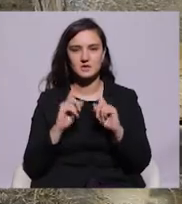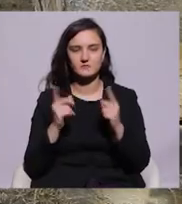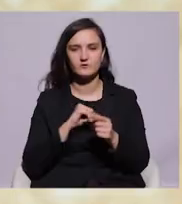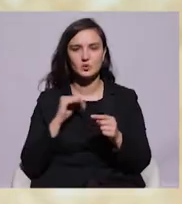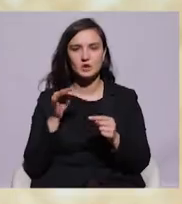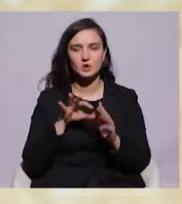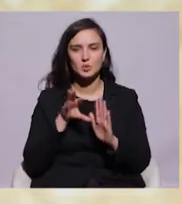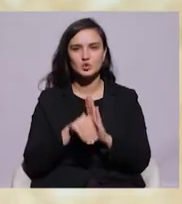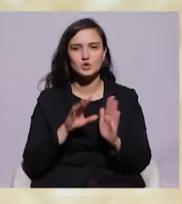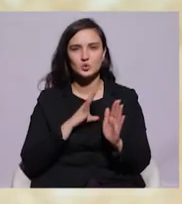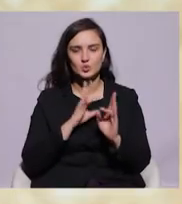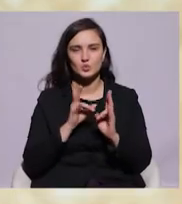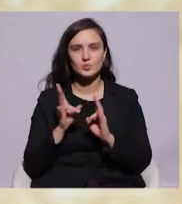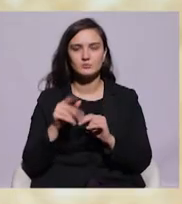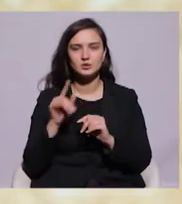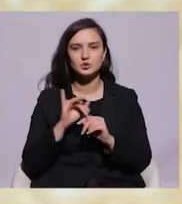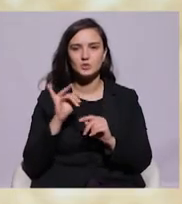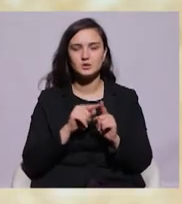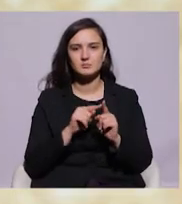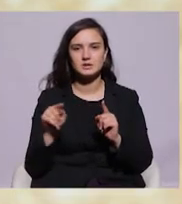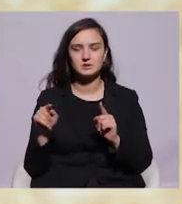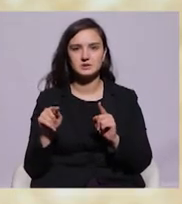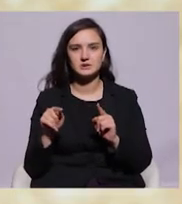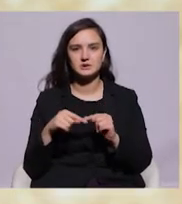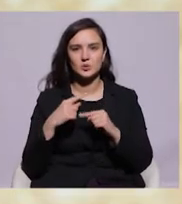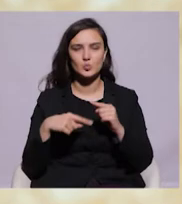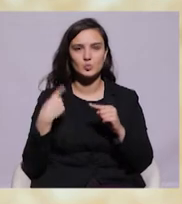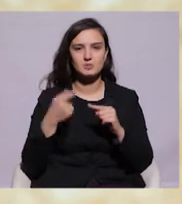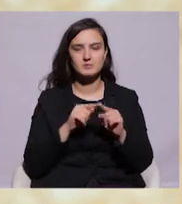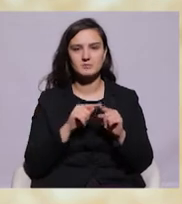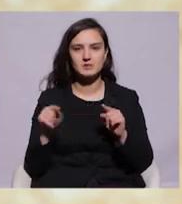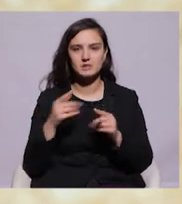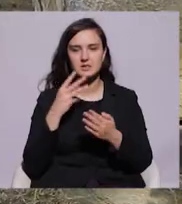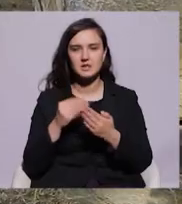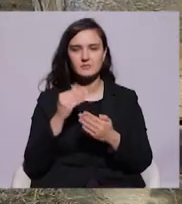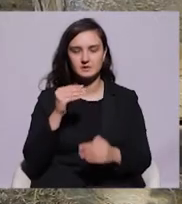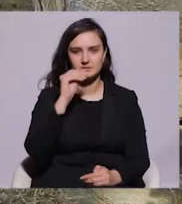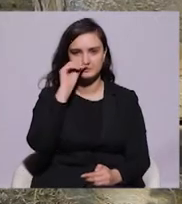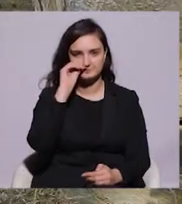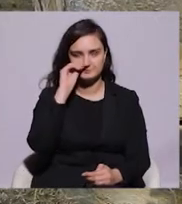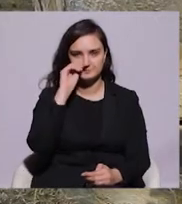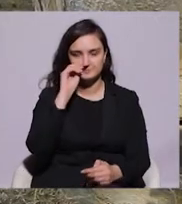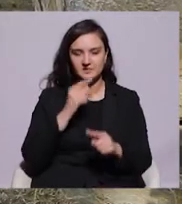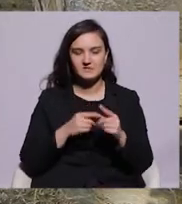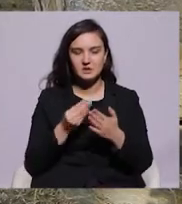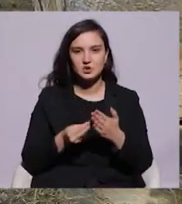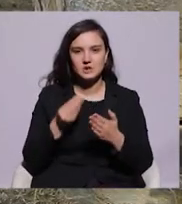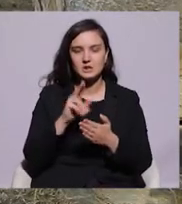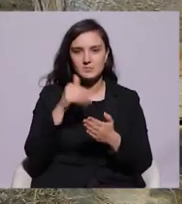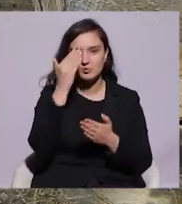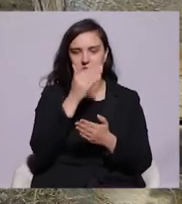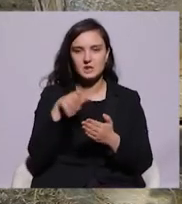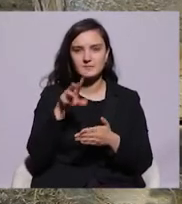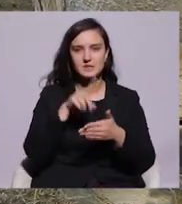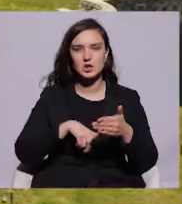ირგვლივ თუ თვითონ რეგიონში ხდებოდა გარკვეული ისტორიის მანძილზე და საუკუნეების მანძილზე, თავისი წვლილი შეიტანა და